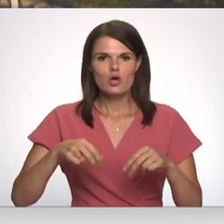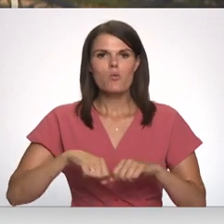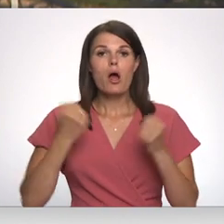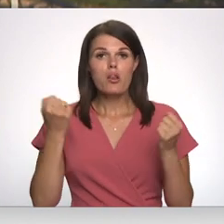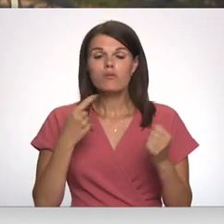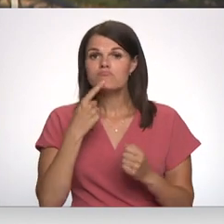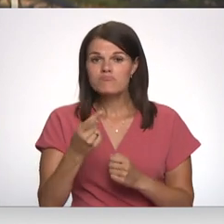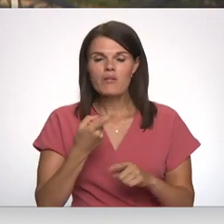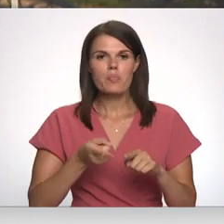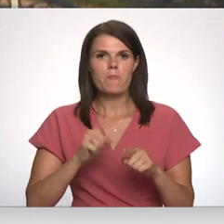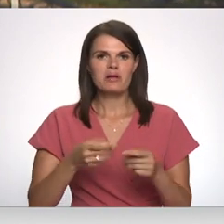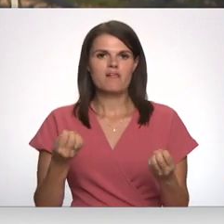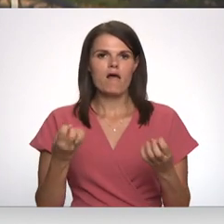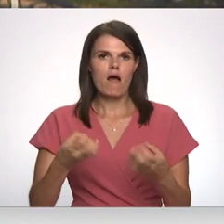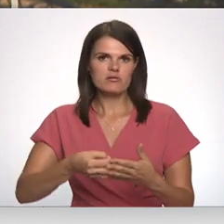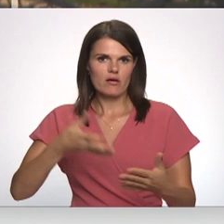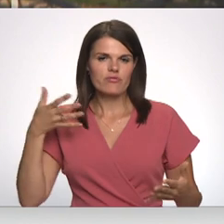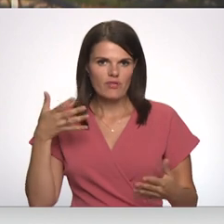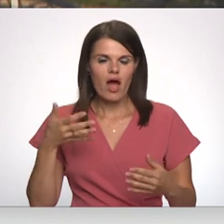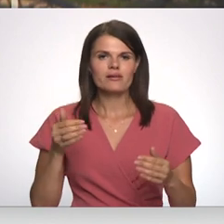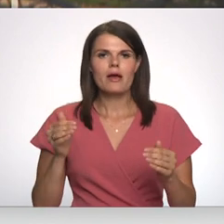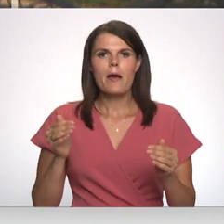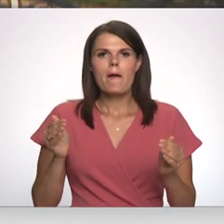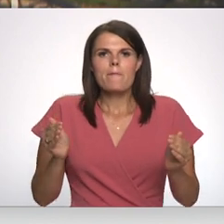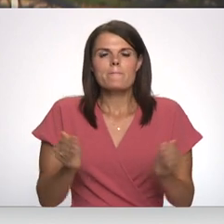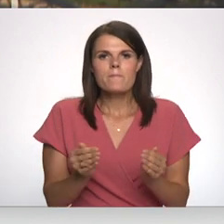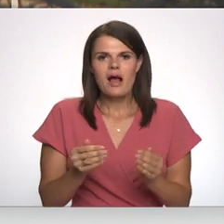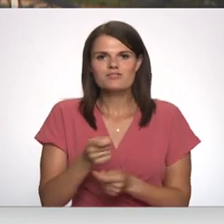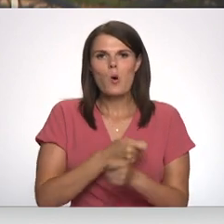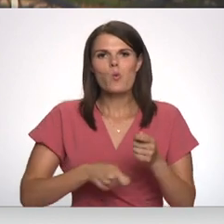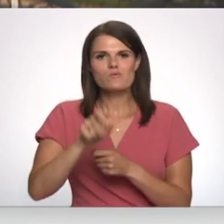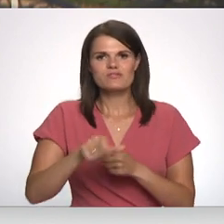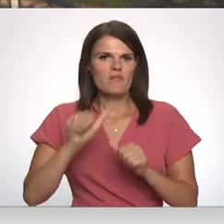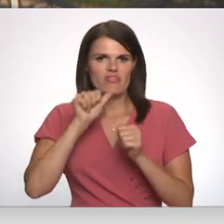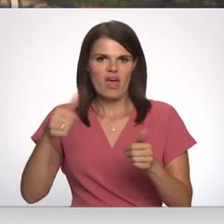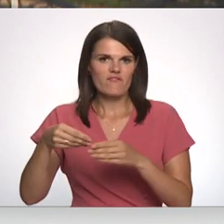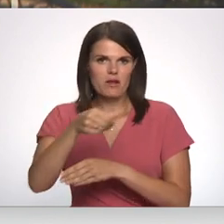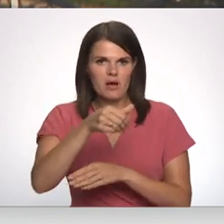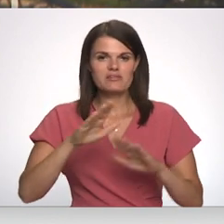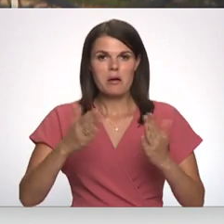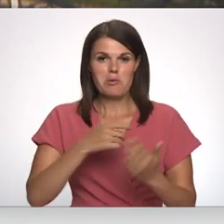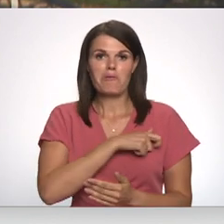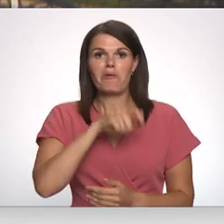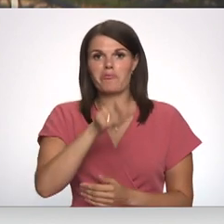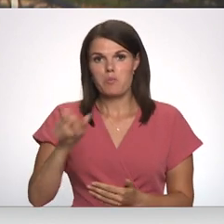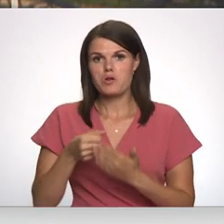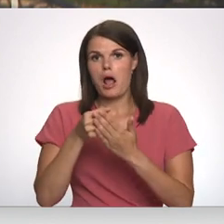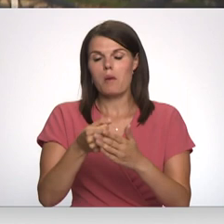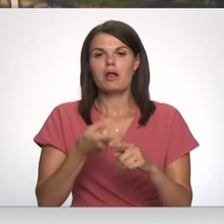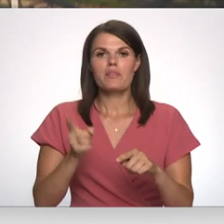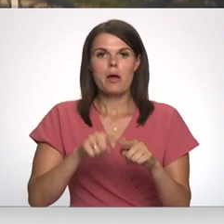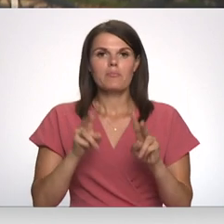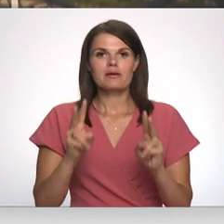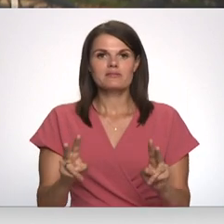ar gāzes sadārdzinājumu, ko mazie uzņēmēji nespējot sekt. Savukārt deputāti šādu soli atbalstījuši, jo spēkā